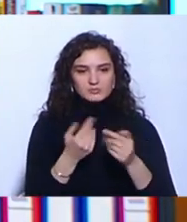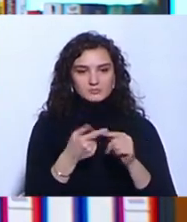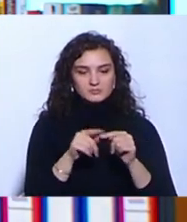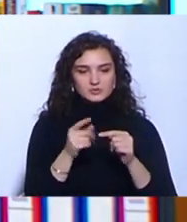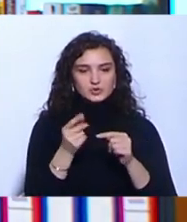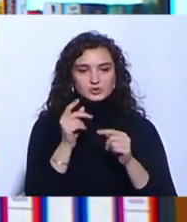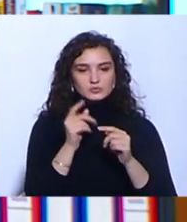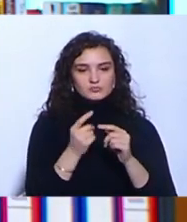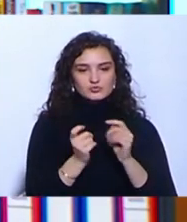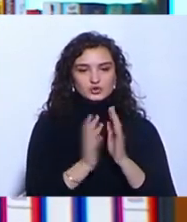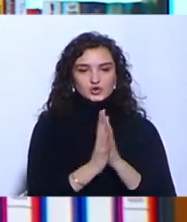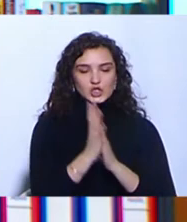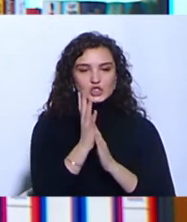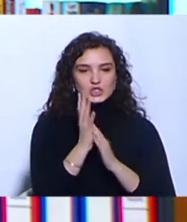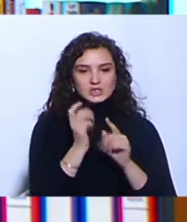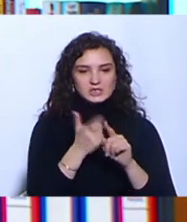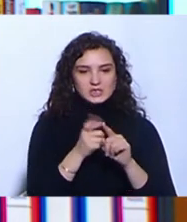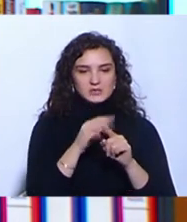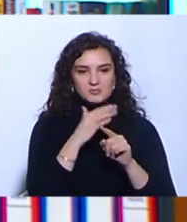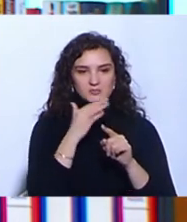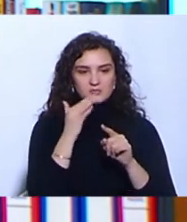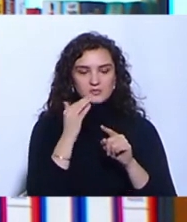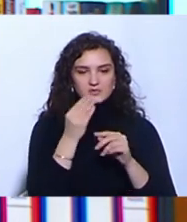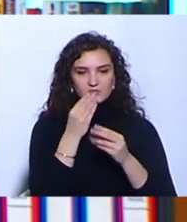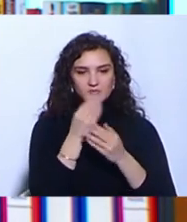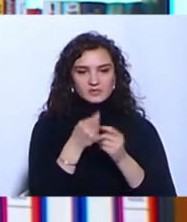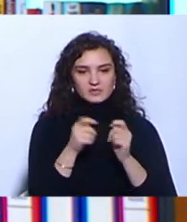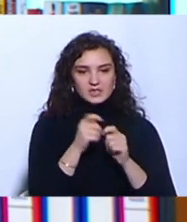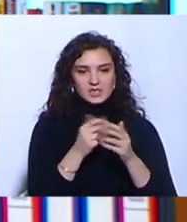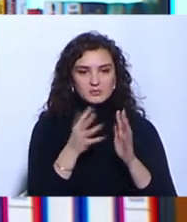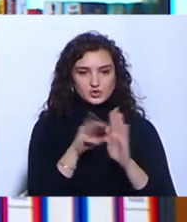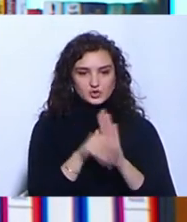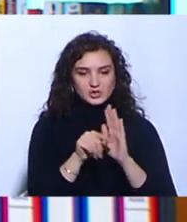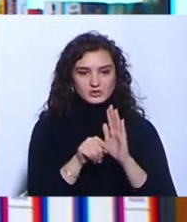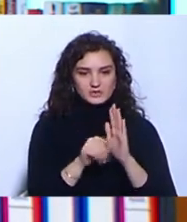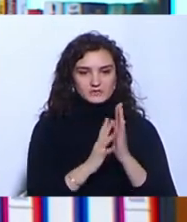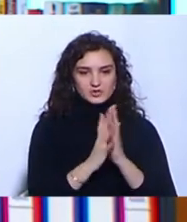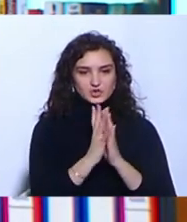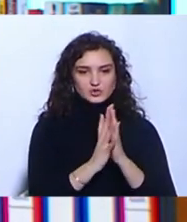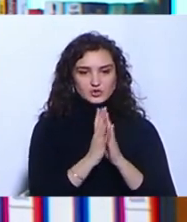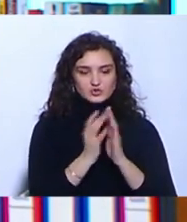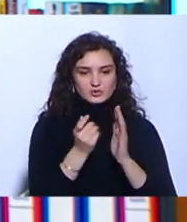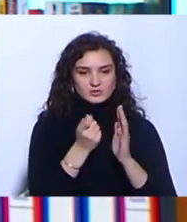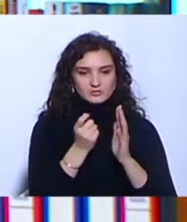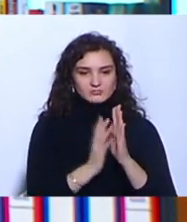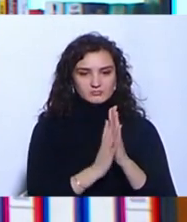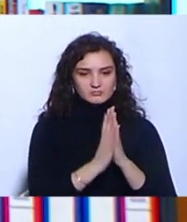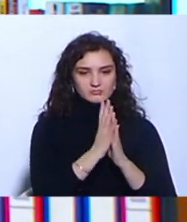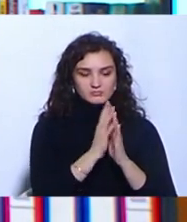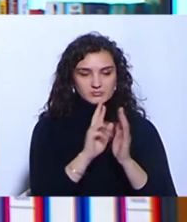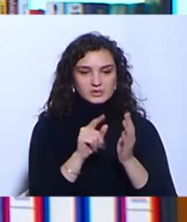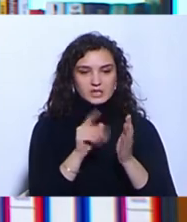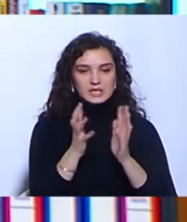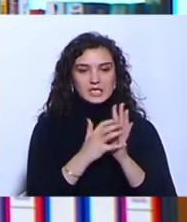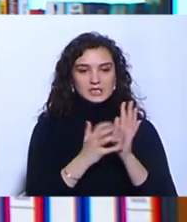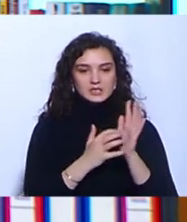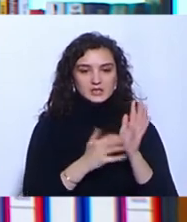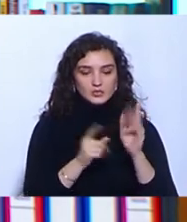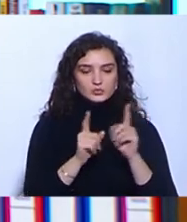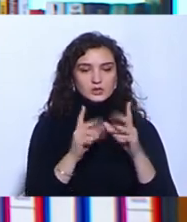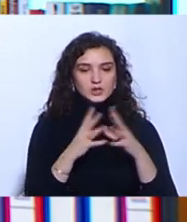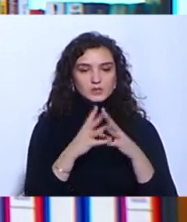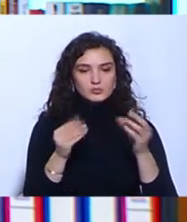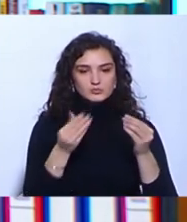სხვათაშორის ჯეჯილის, რომელიც ძალიან ბევრ საკვები ნივთიერებას შეიცავს, გამოვიყენოთ მაგალითად კენკრა და არ დაგავიწყდეთ